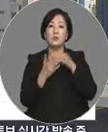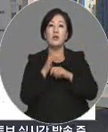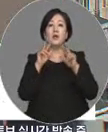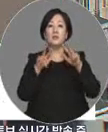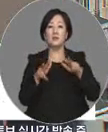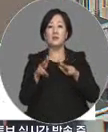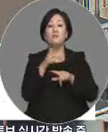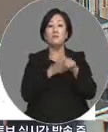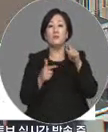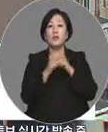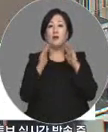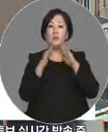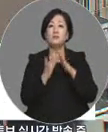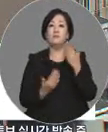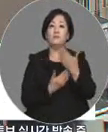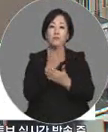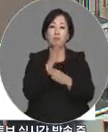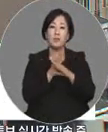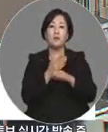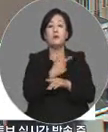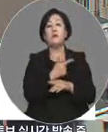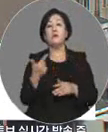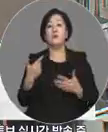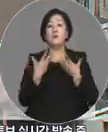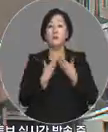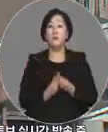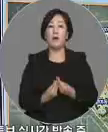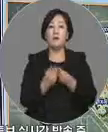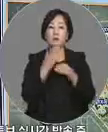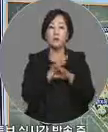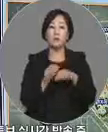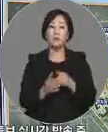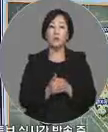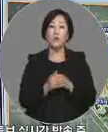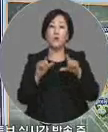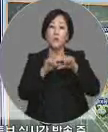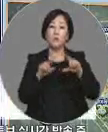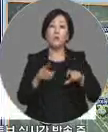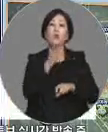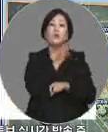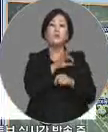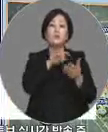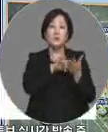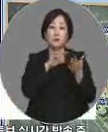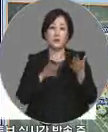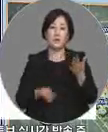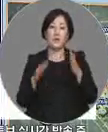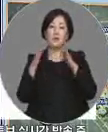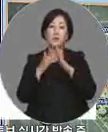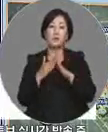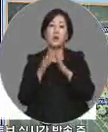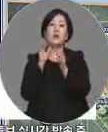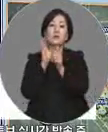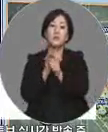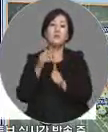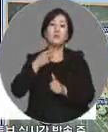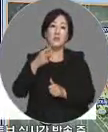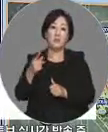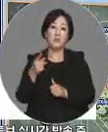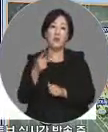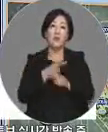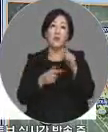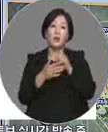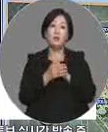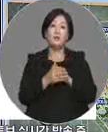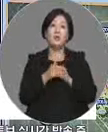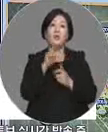사라진 시장에선 일단 실망하는 분위기가 역력합니다. 취득세라든지 주택 담보 비율이 올라가면은 매수세가